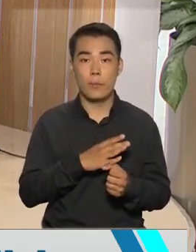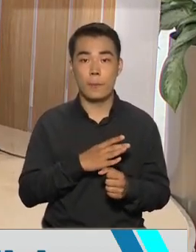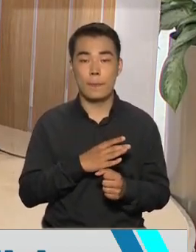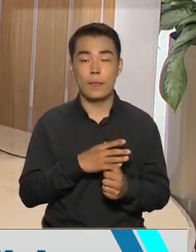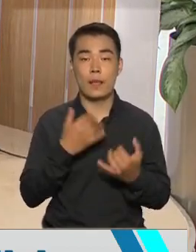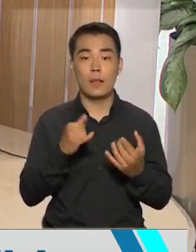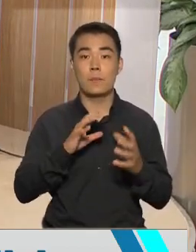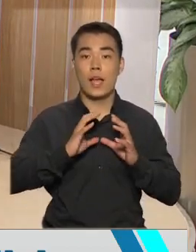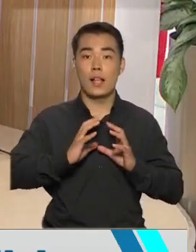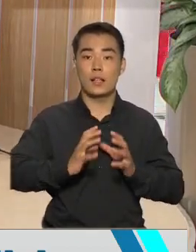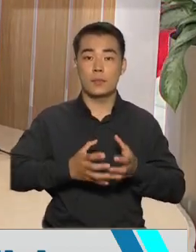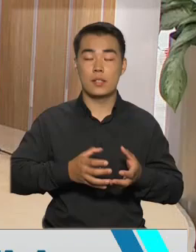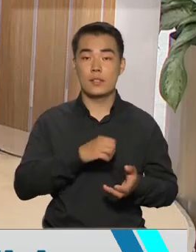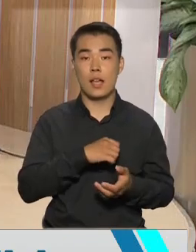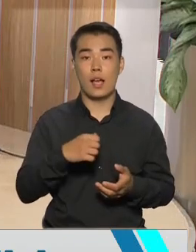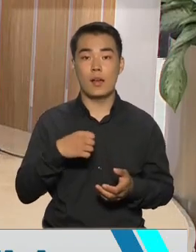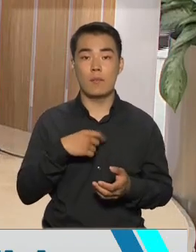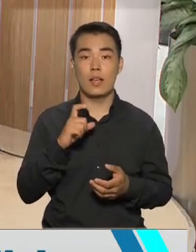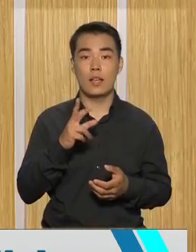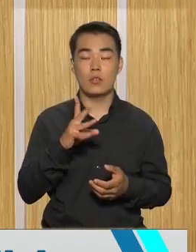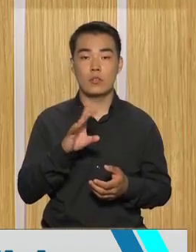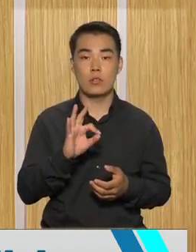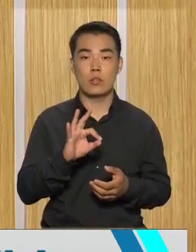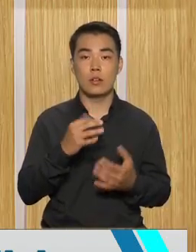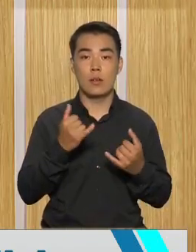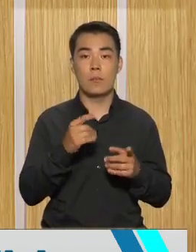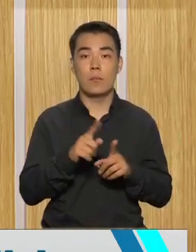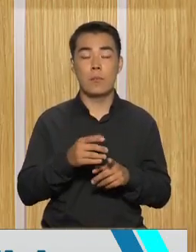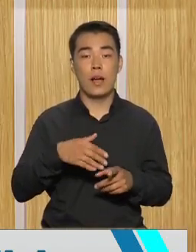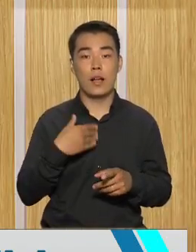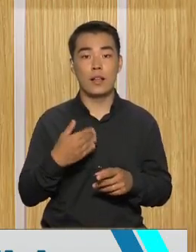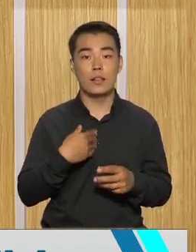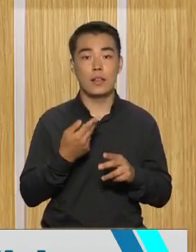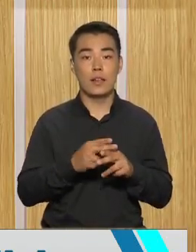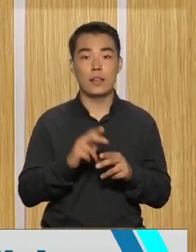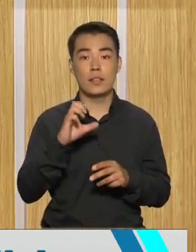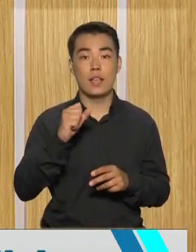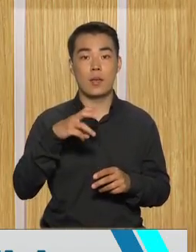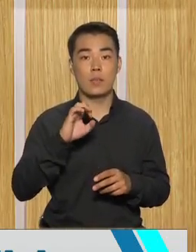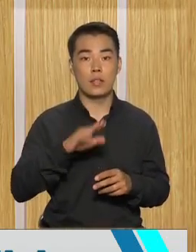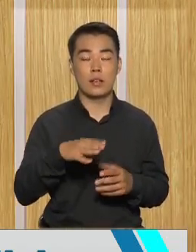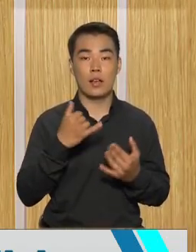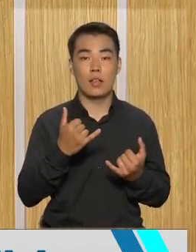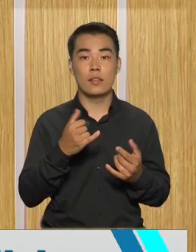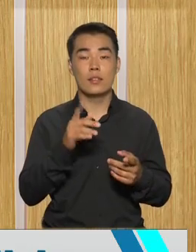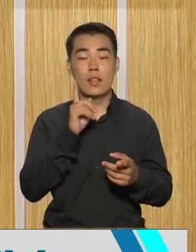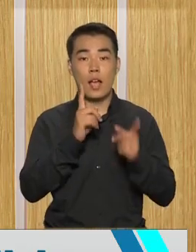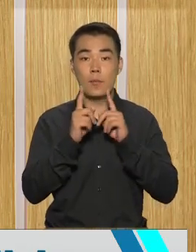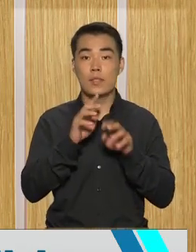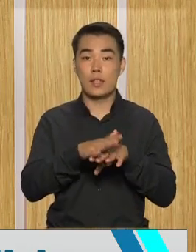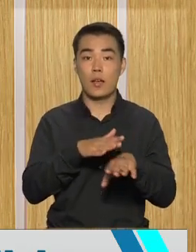Ал эми акыркы биздин бул экстраординарий деп коебузбу, өзгөчө кырдаалдагы саммит бул жылы март